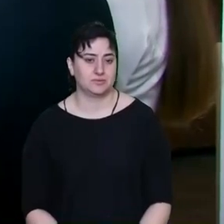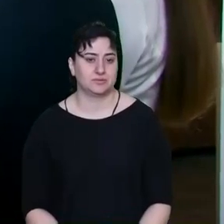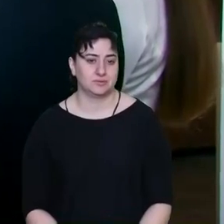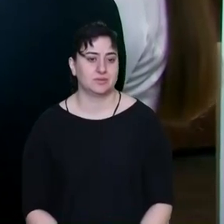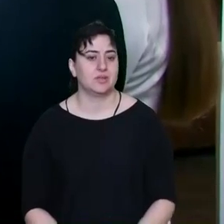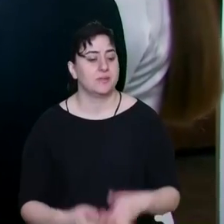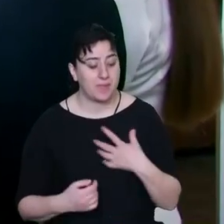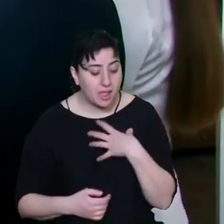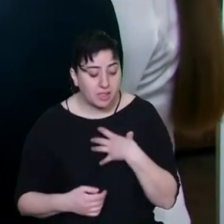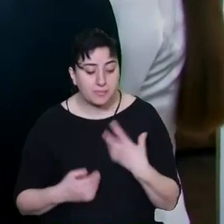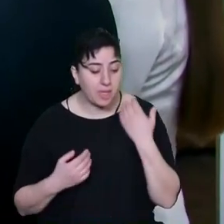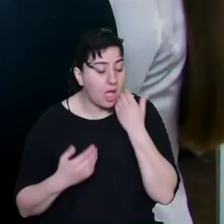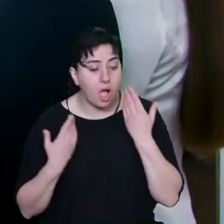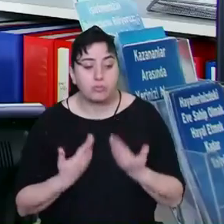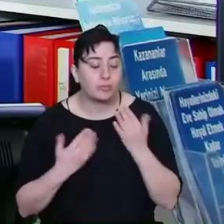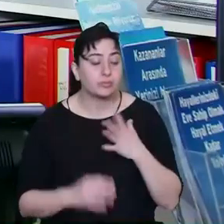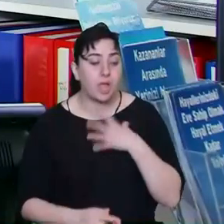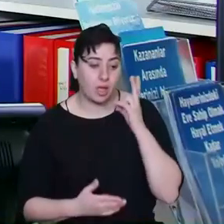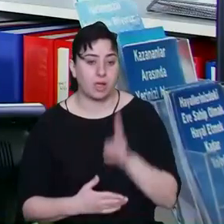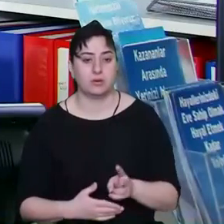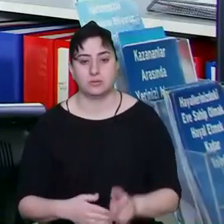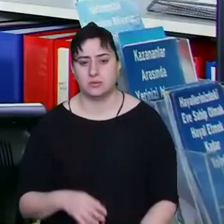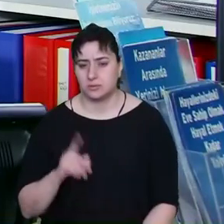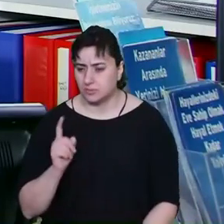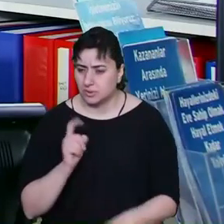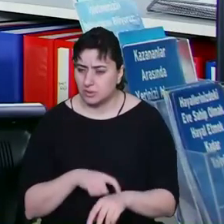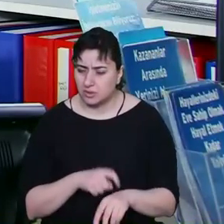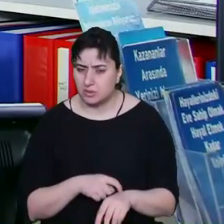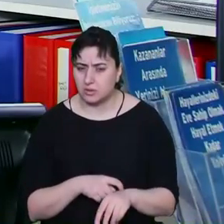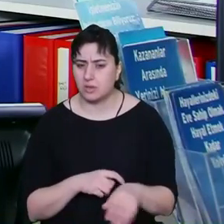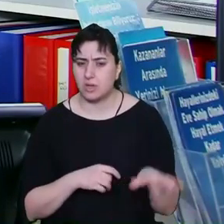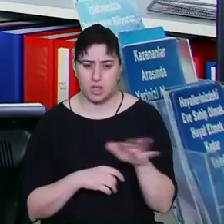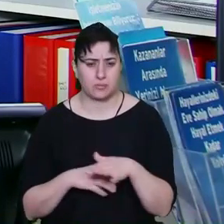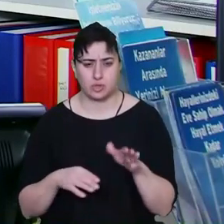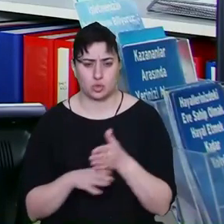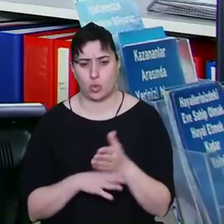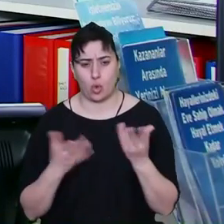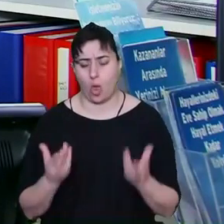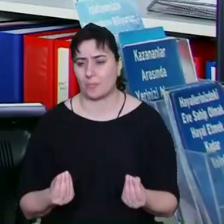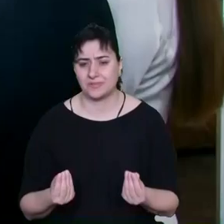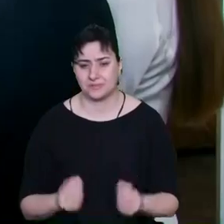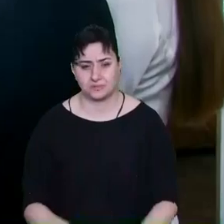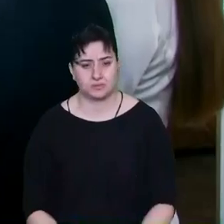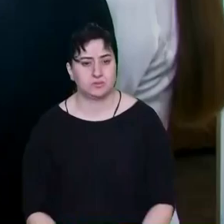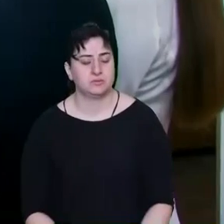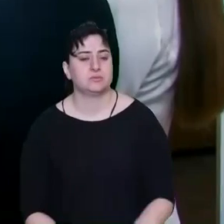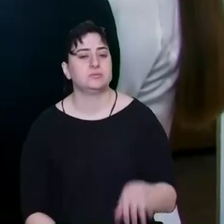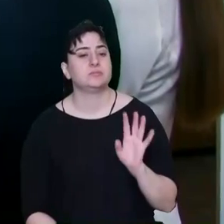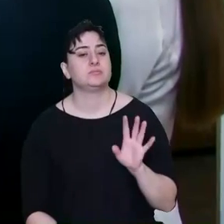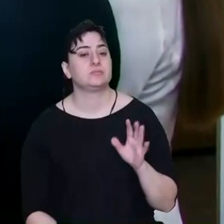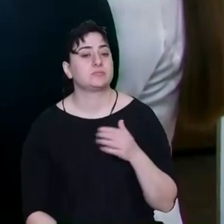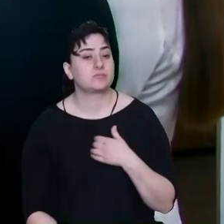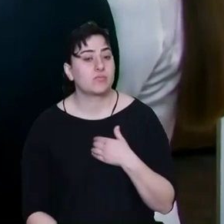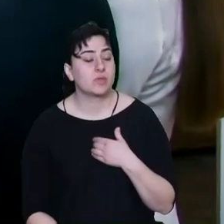etmemek bana kalmış bir şey Nurhancığım. Bir dakika, o zaman her şeye doğru olabilir dersiniz. Yok,